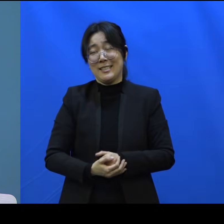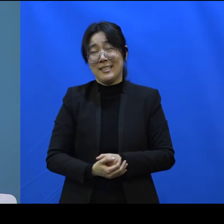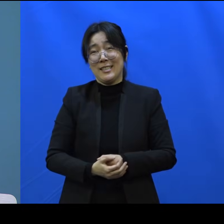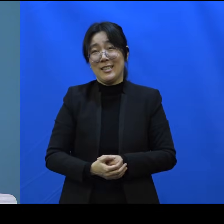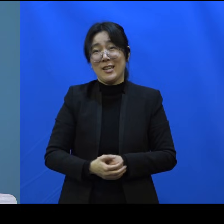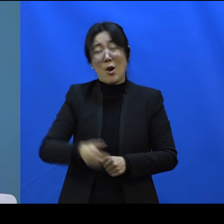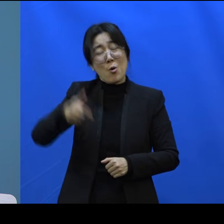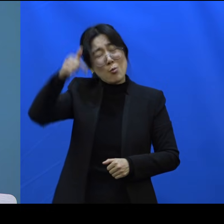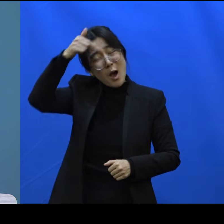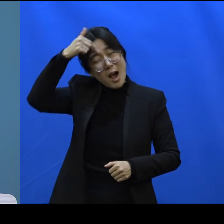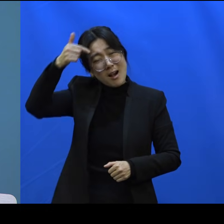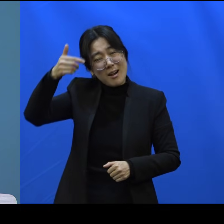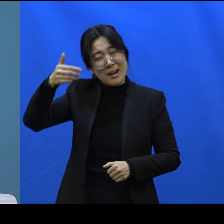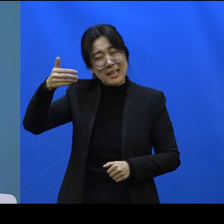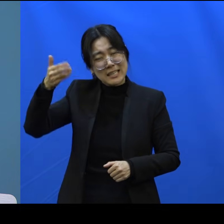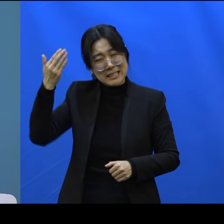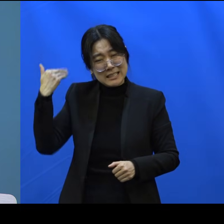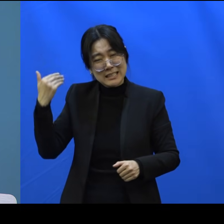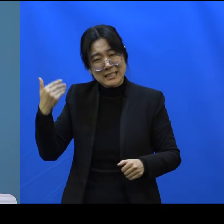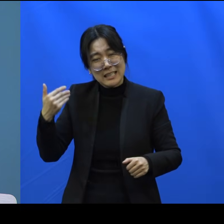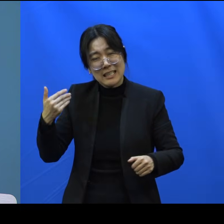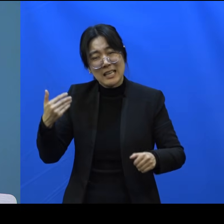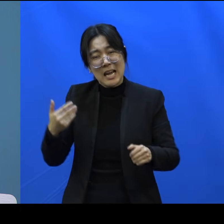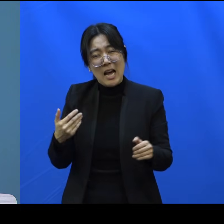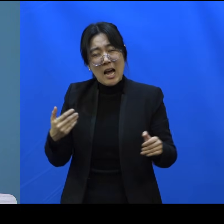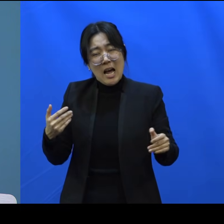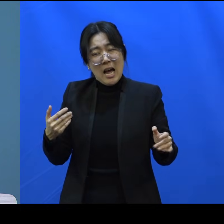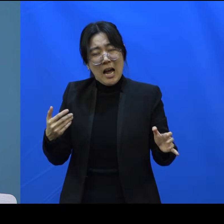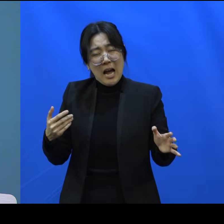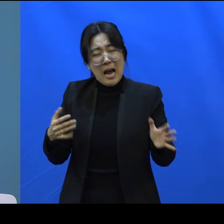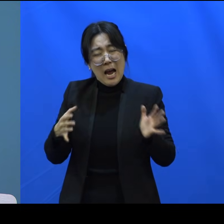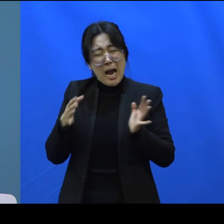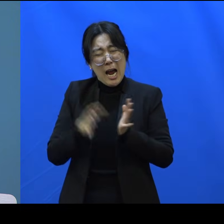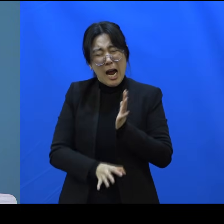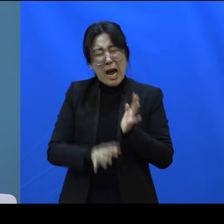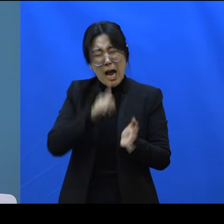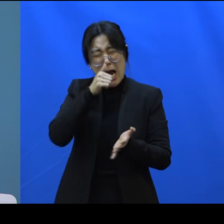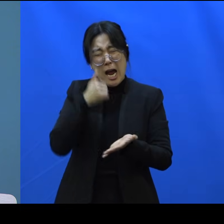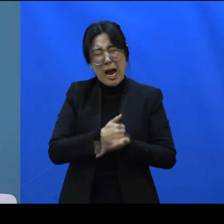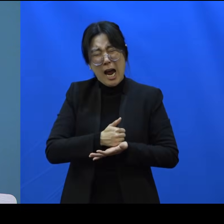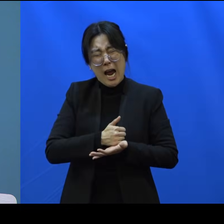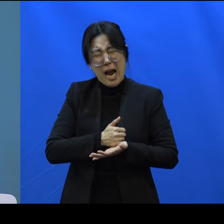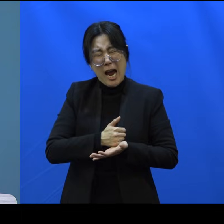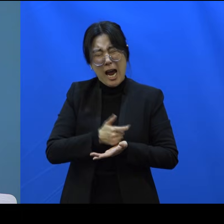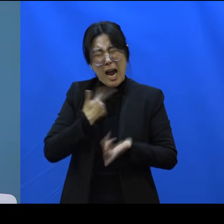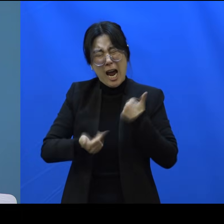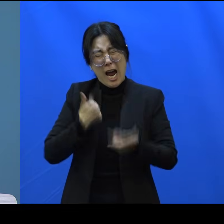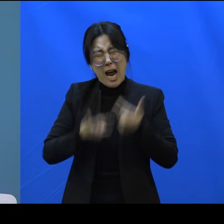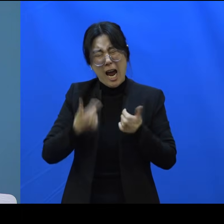과거 이력이요. 이걸 찬란하다 하면 안 되지. 죄를 어떻게 찬란하게 지켰어.